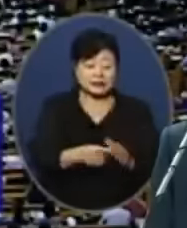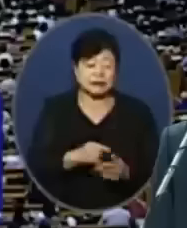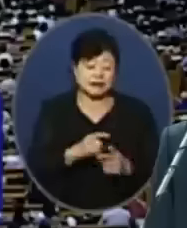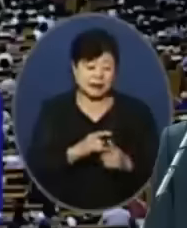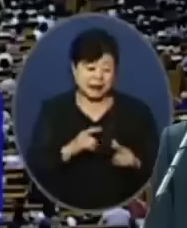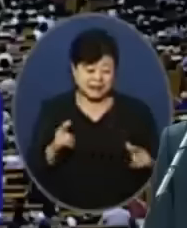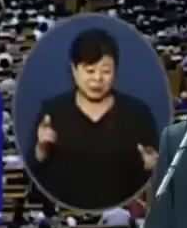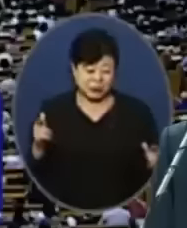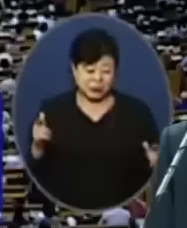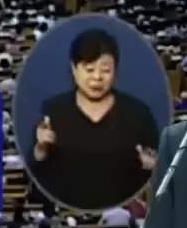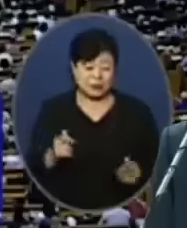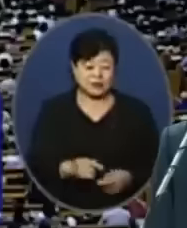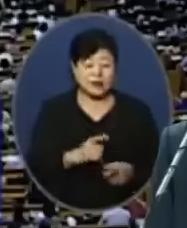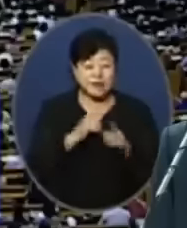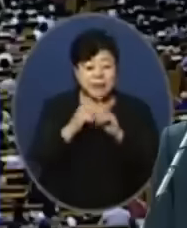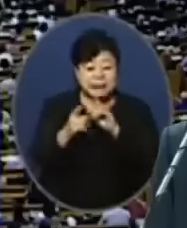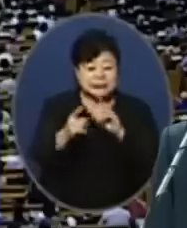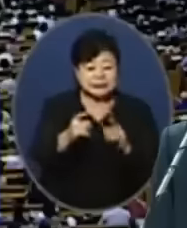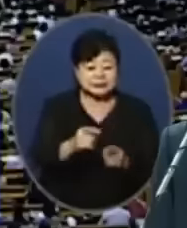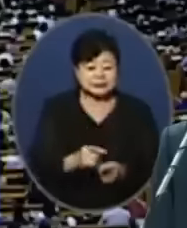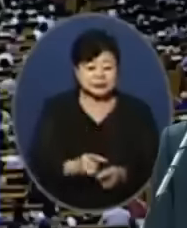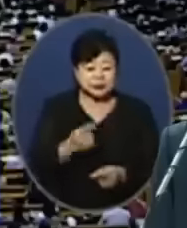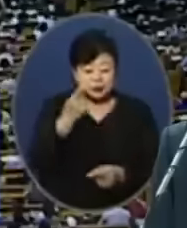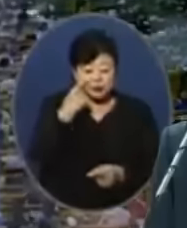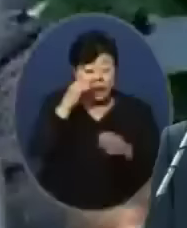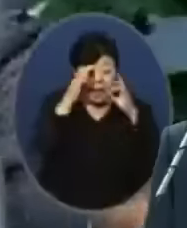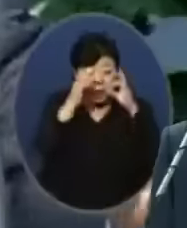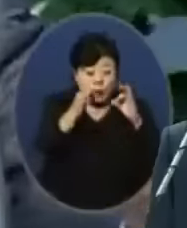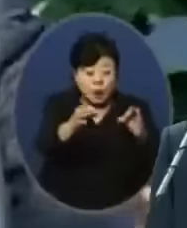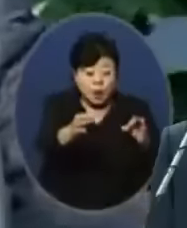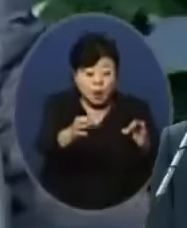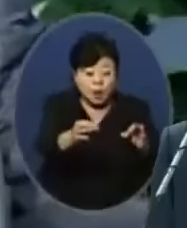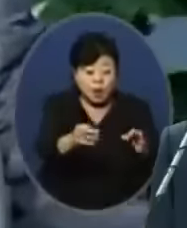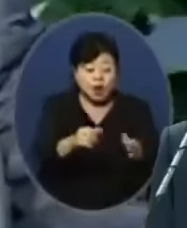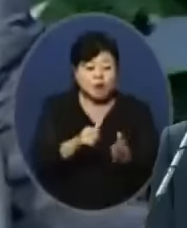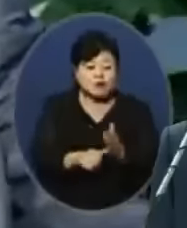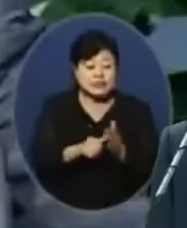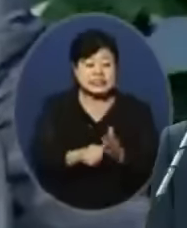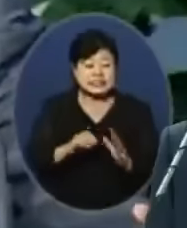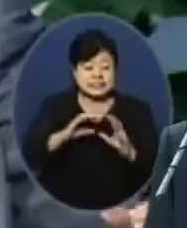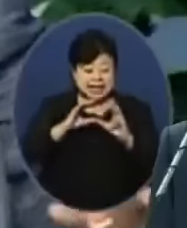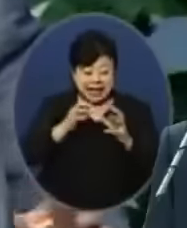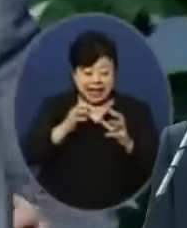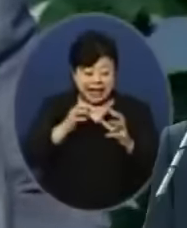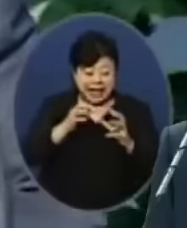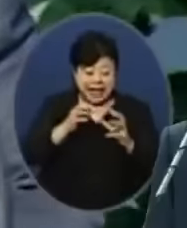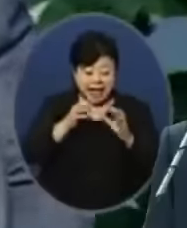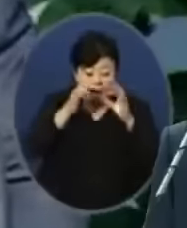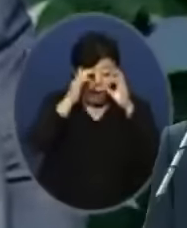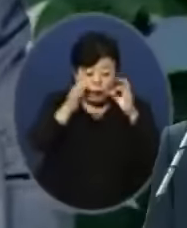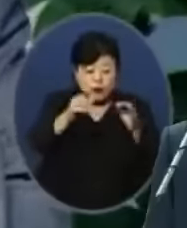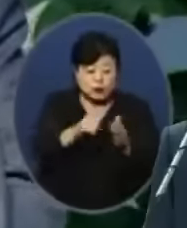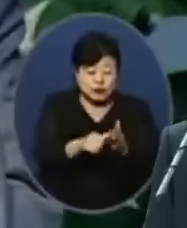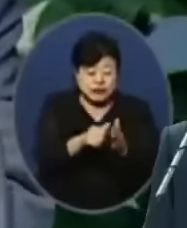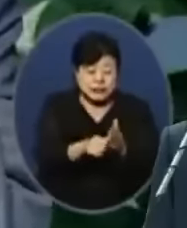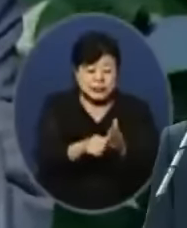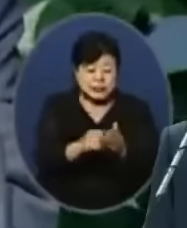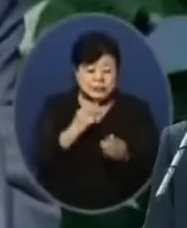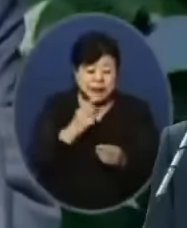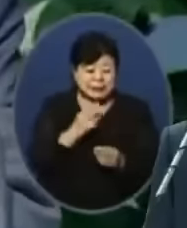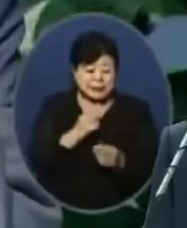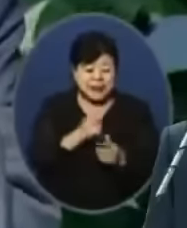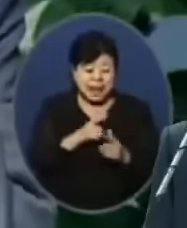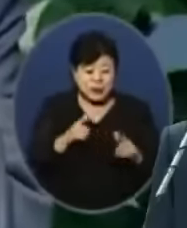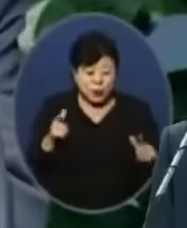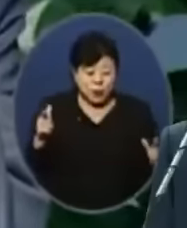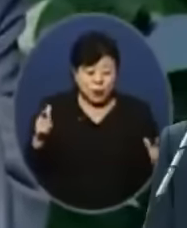된 것이 아니니라. 이 말씀은 우리 눈에 보이는 이 물질 세계는 그 보이는 물질 세계로 말미암아